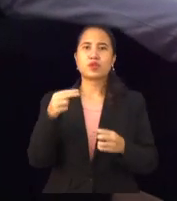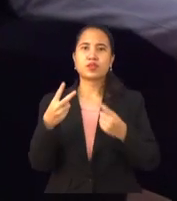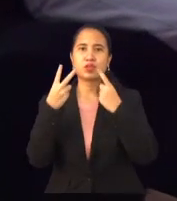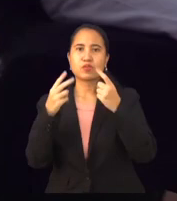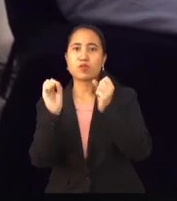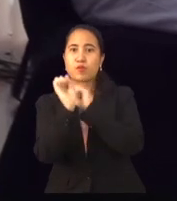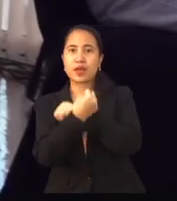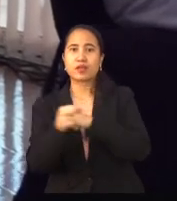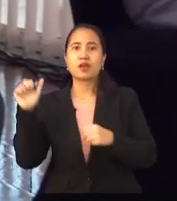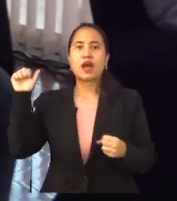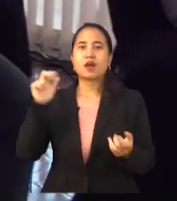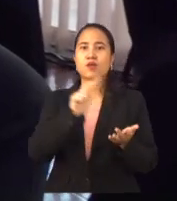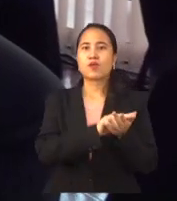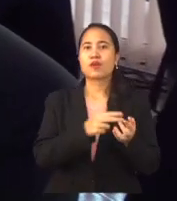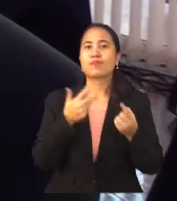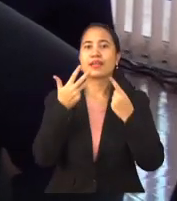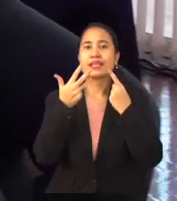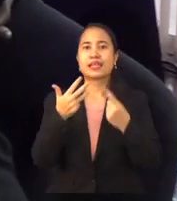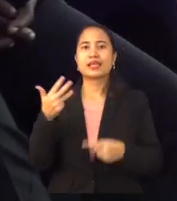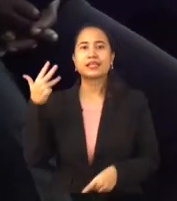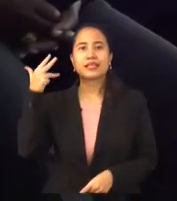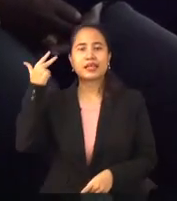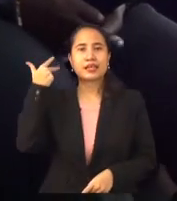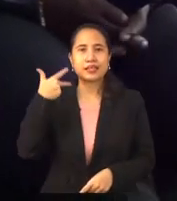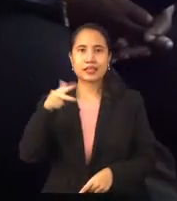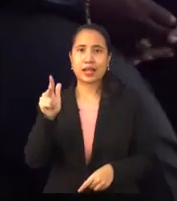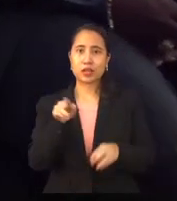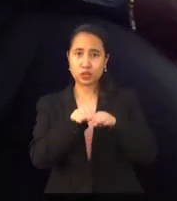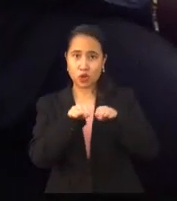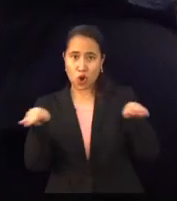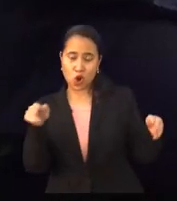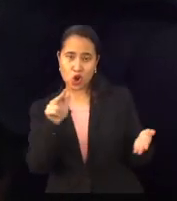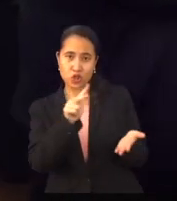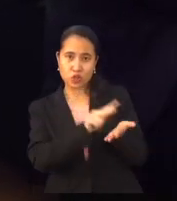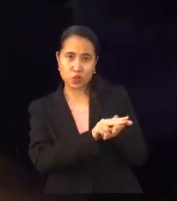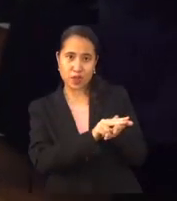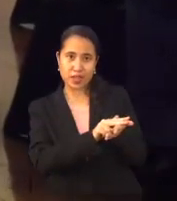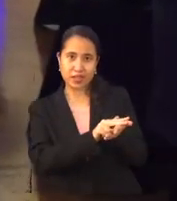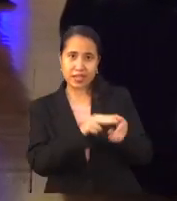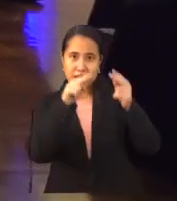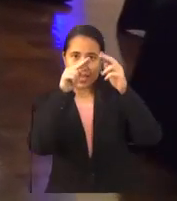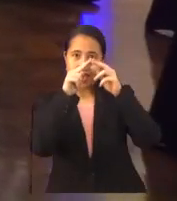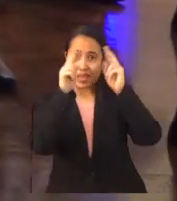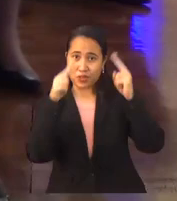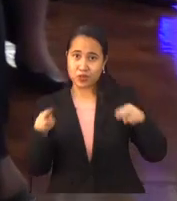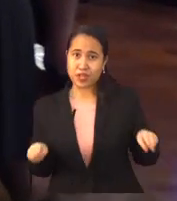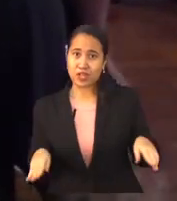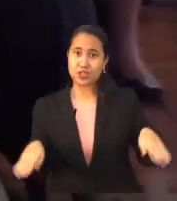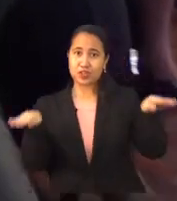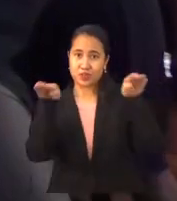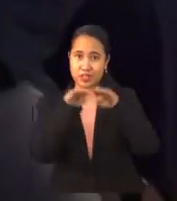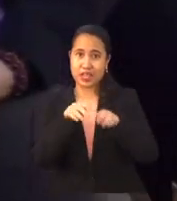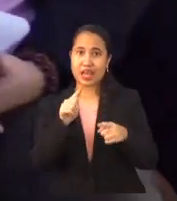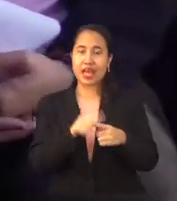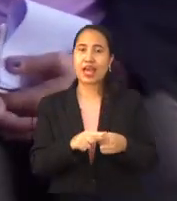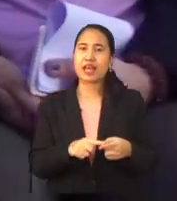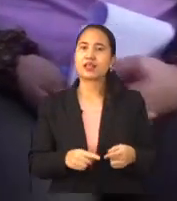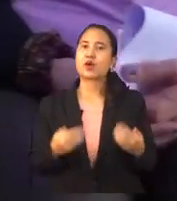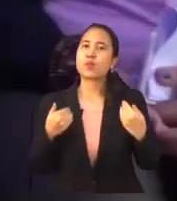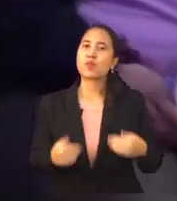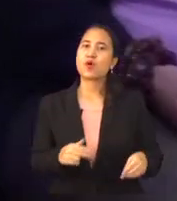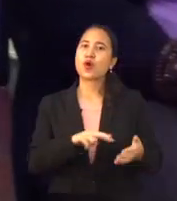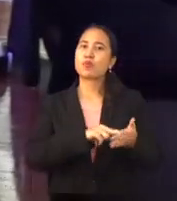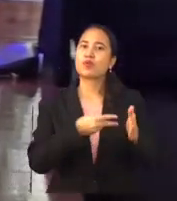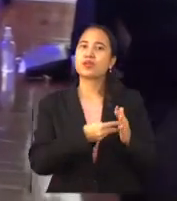van de Amnestiewet 1989 aan de grondwet, het internationaal verdrag inzake burger- en politieke rechten en